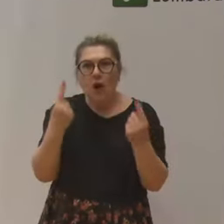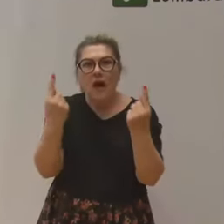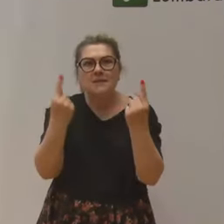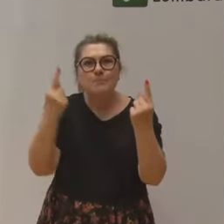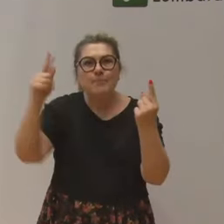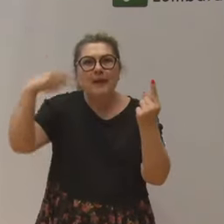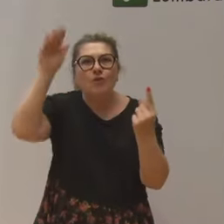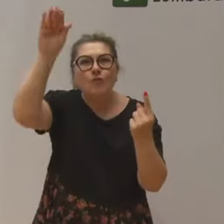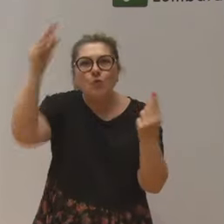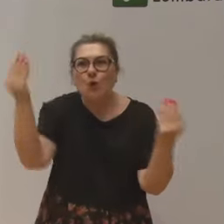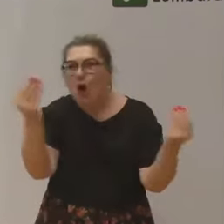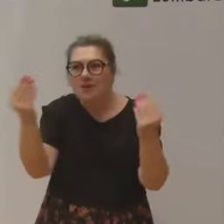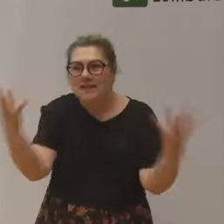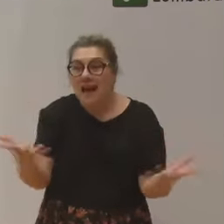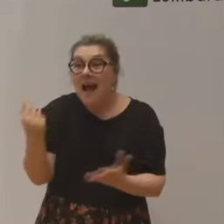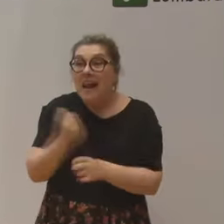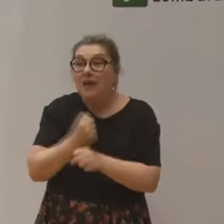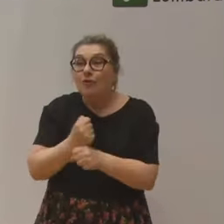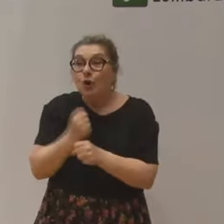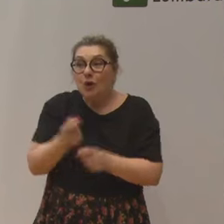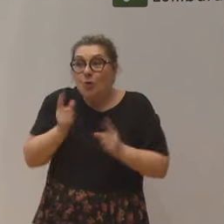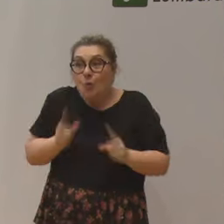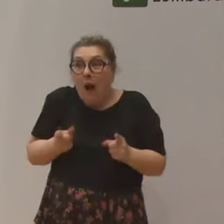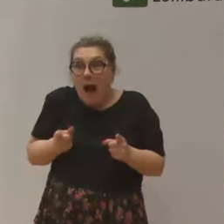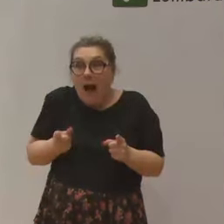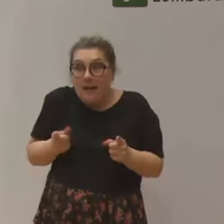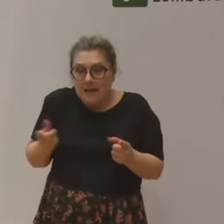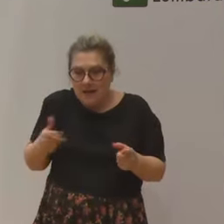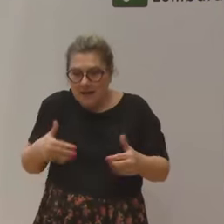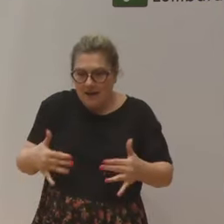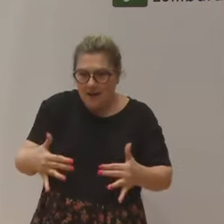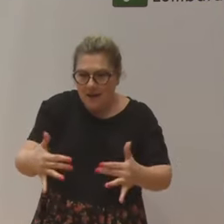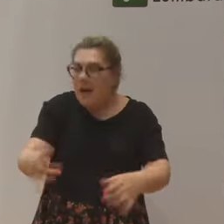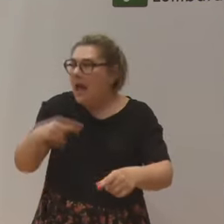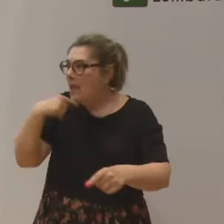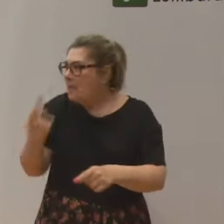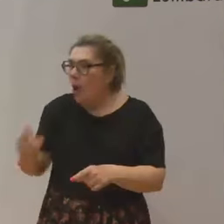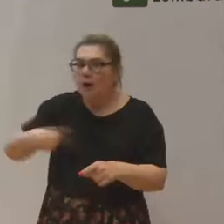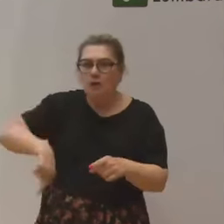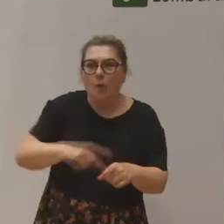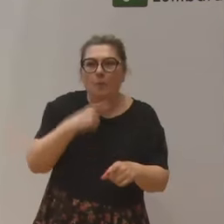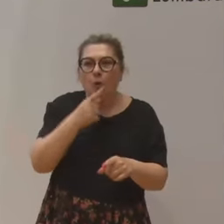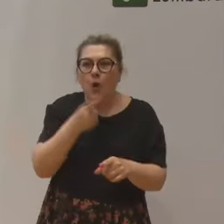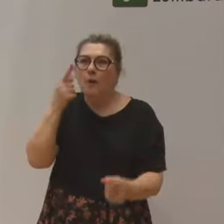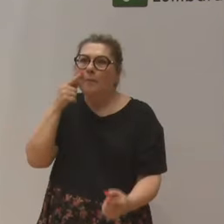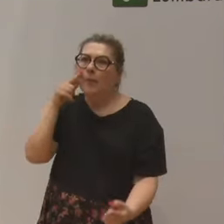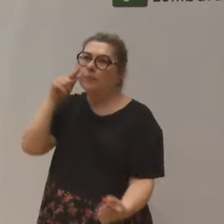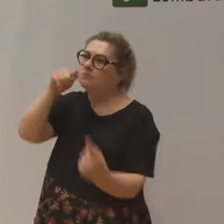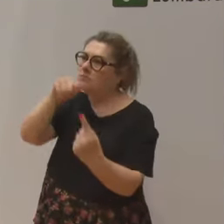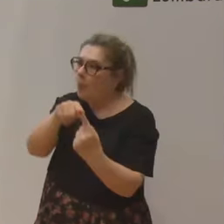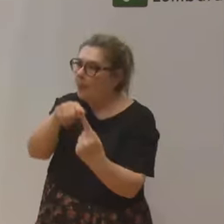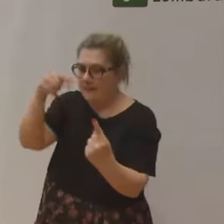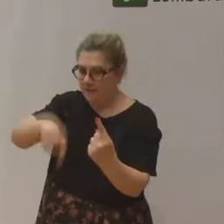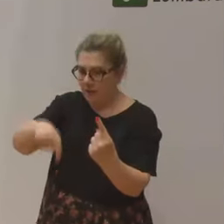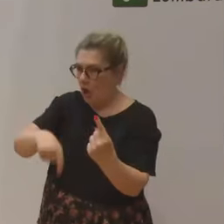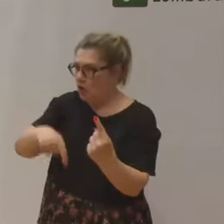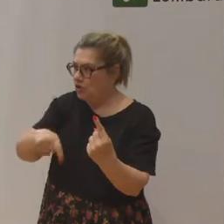aspetta nel futuro, dei lavori che si stanno portando avanti e di quello insomma che è al centro, al cuore di oggi,